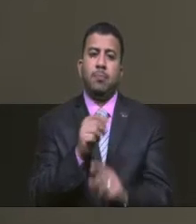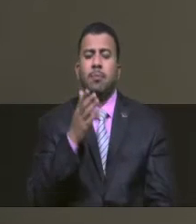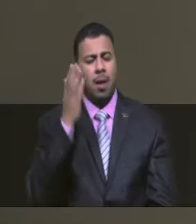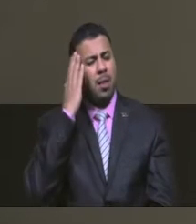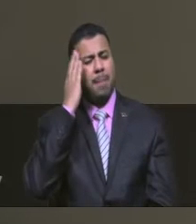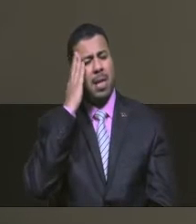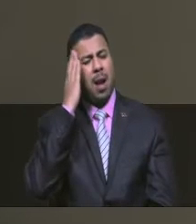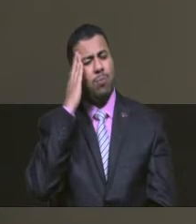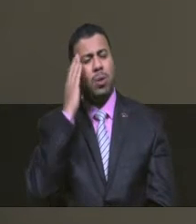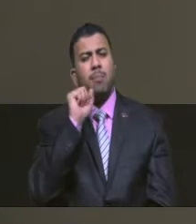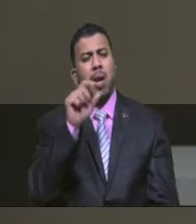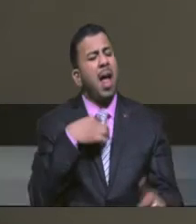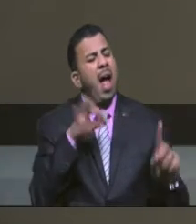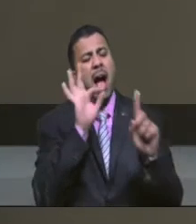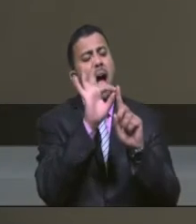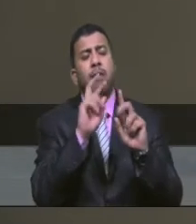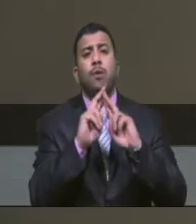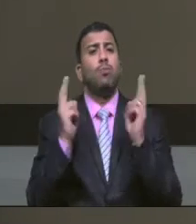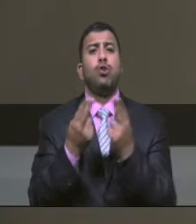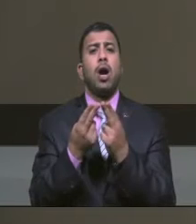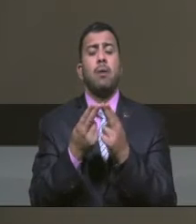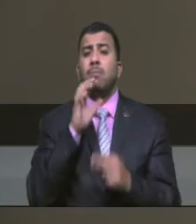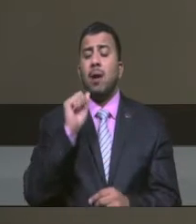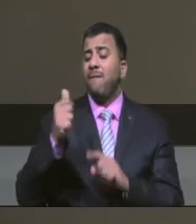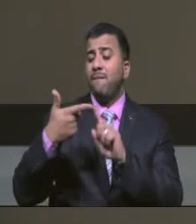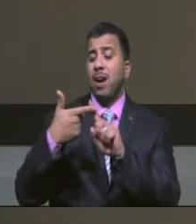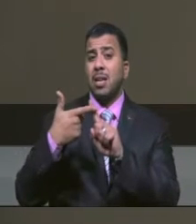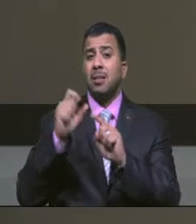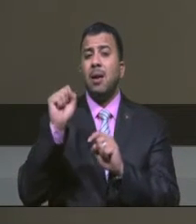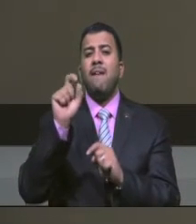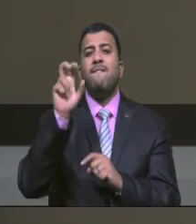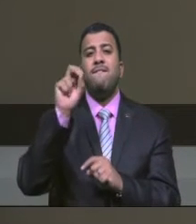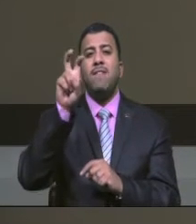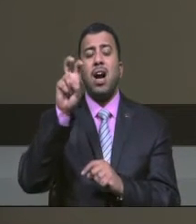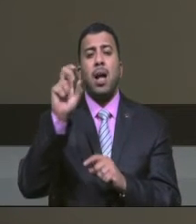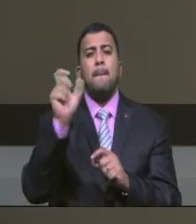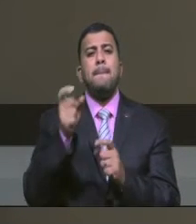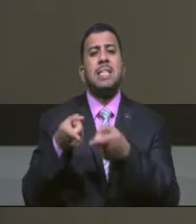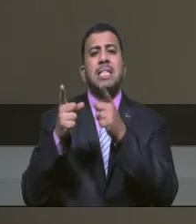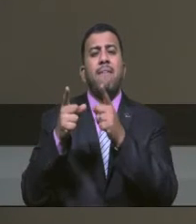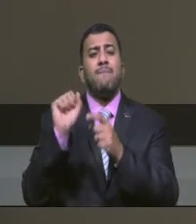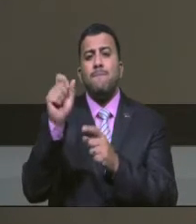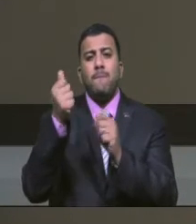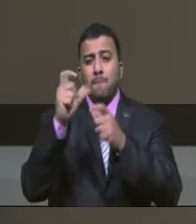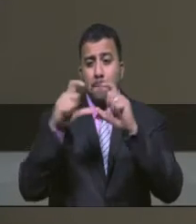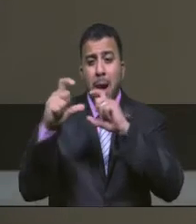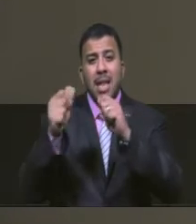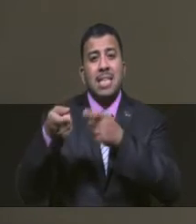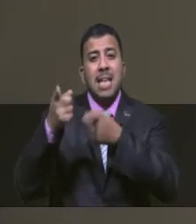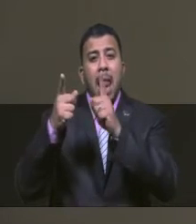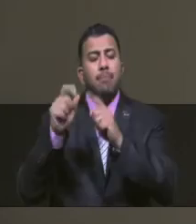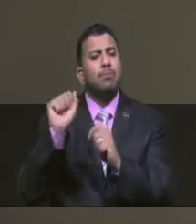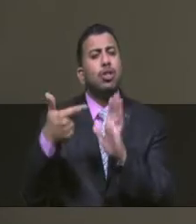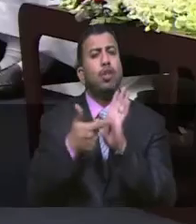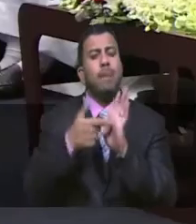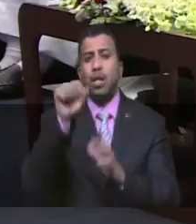تعلمون يتمثل الهدف الأساسي للملتقى الدولي الثاني في الفقه المصرفي الإسلامي الذي تعقده جامعة الشارقة اليوم